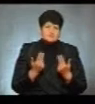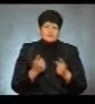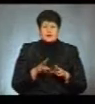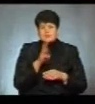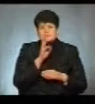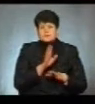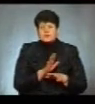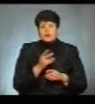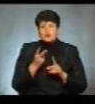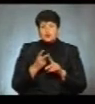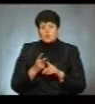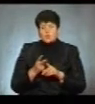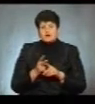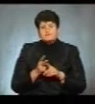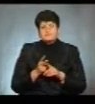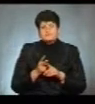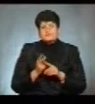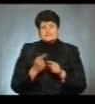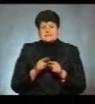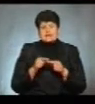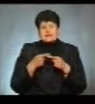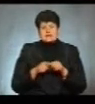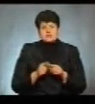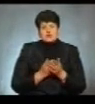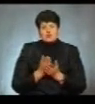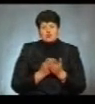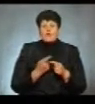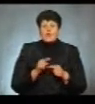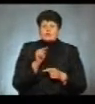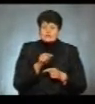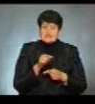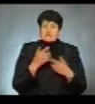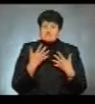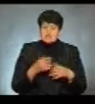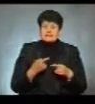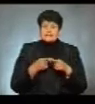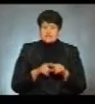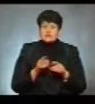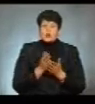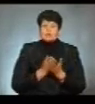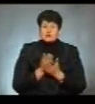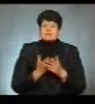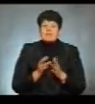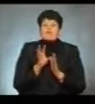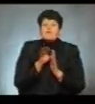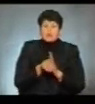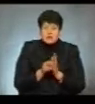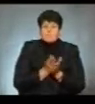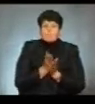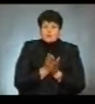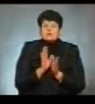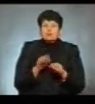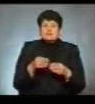друга складова буде за технічне обслуговування. Оце вже технічне обслуговування, це буде вже входити ті послуги, які будуть надаватися